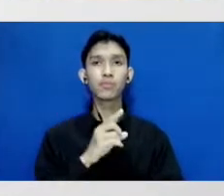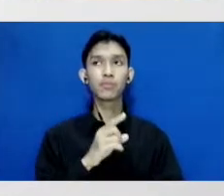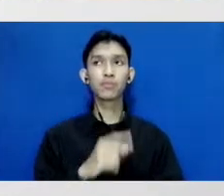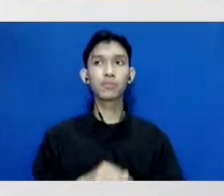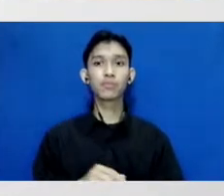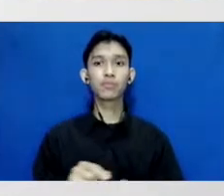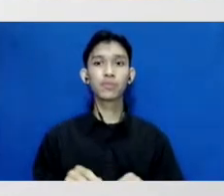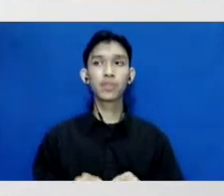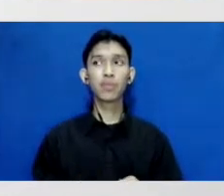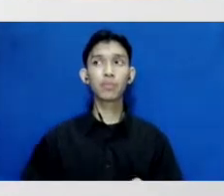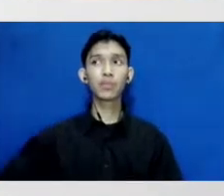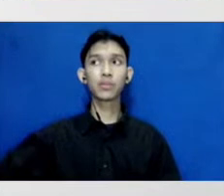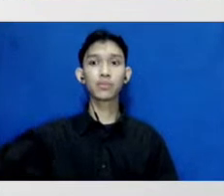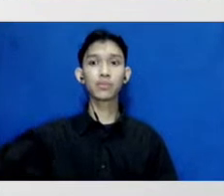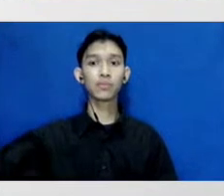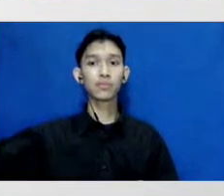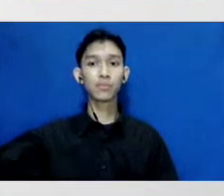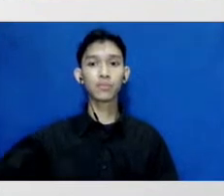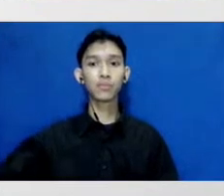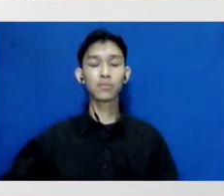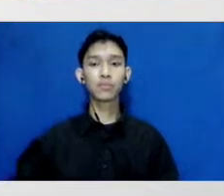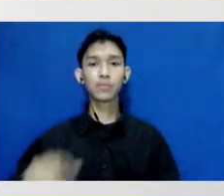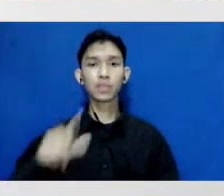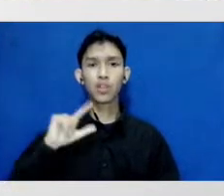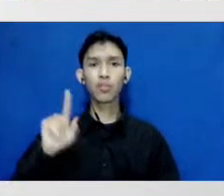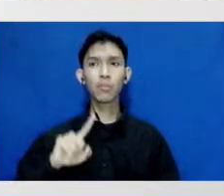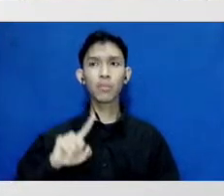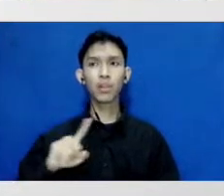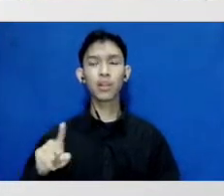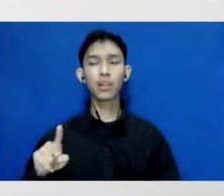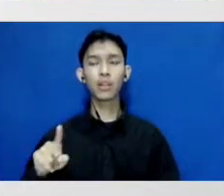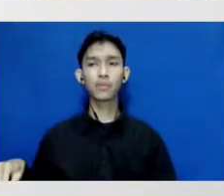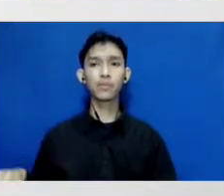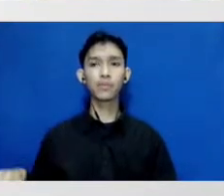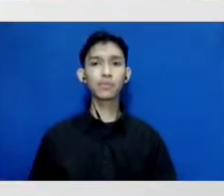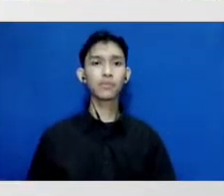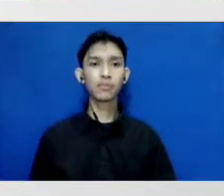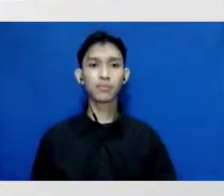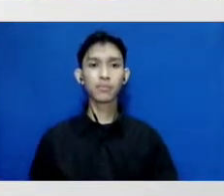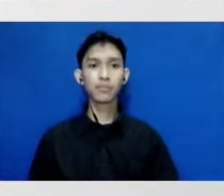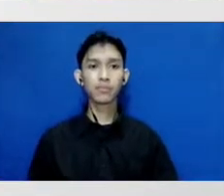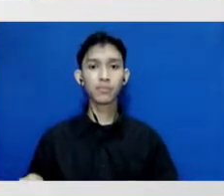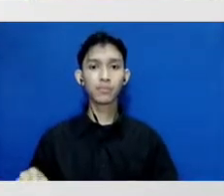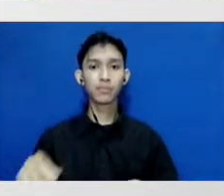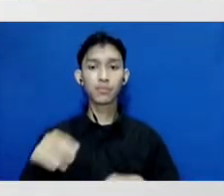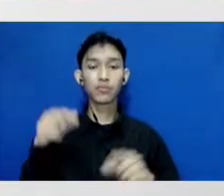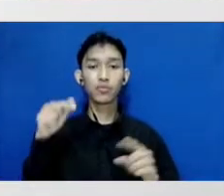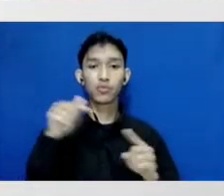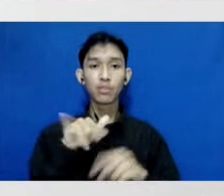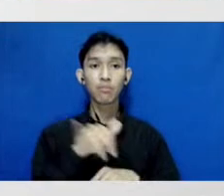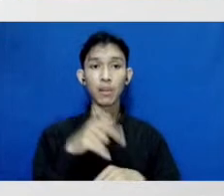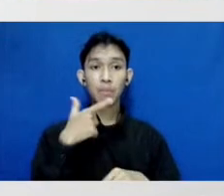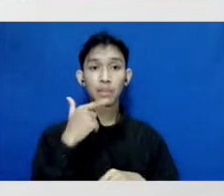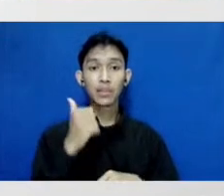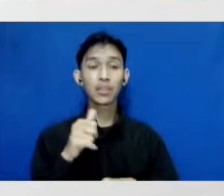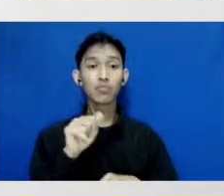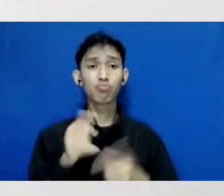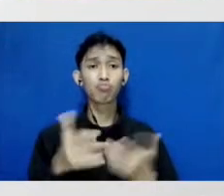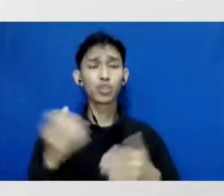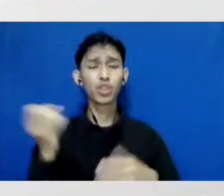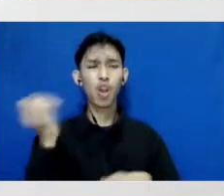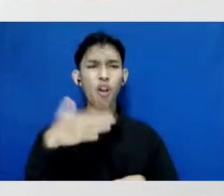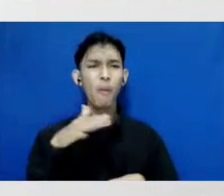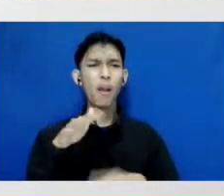Masalahnya, sejauh mana kita sepakat titik temu antara dua nilai dan tujuan yang sama pentingnya tersebut. Karena mungkin jawabannya akan berbeda